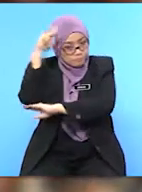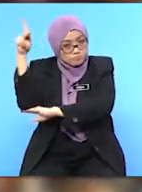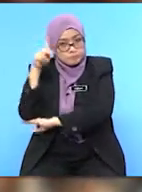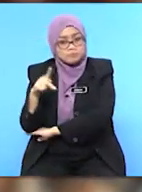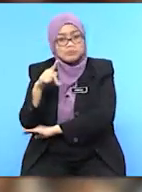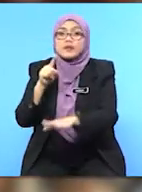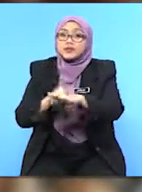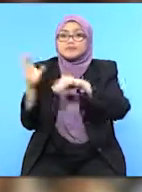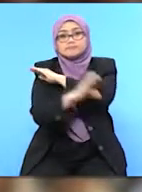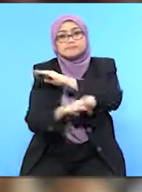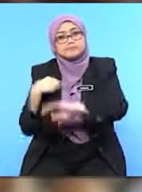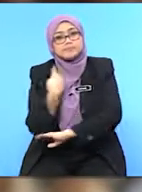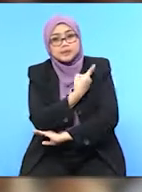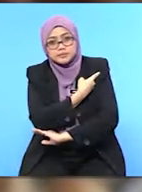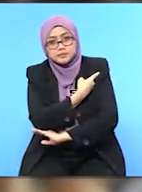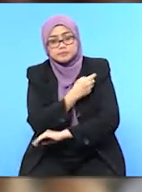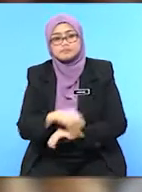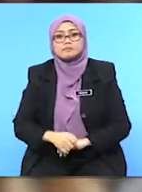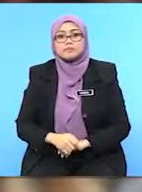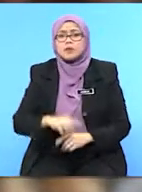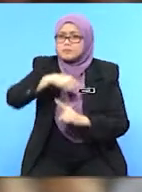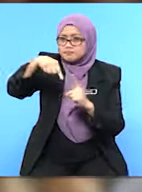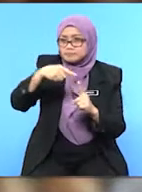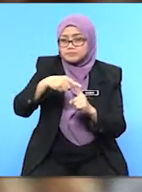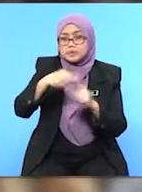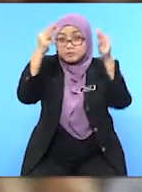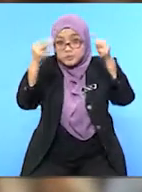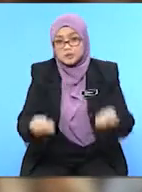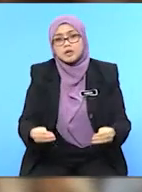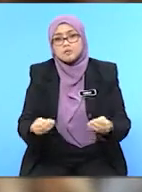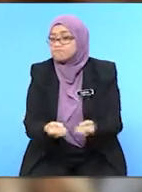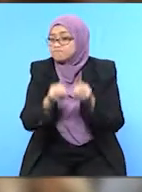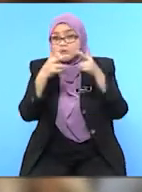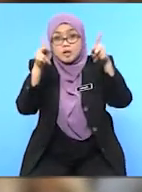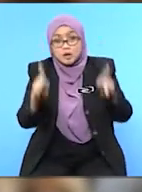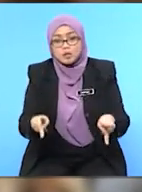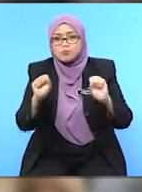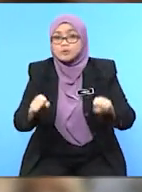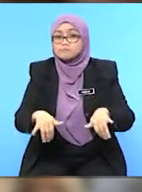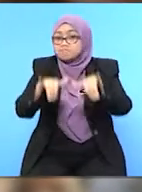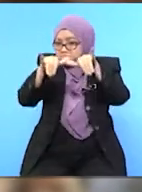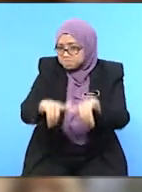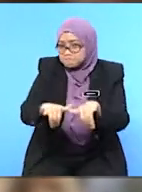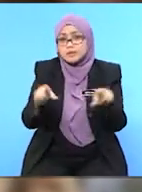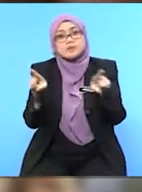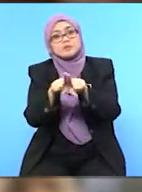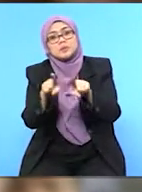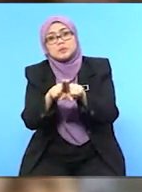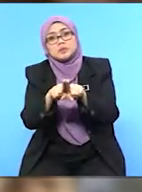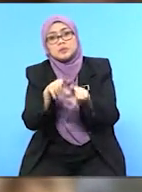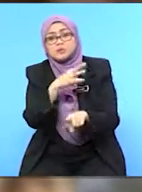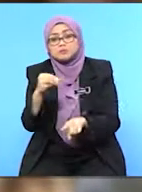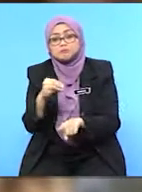tetap terjamin masyarakat sebagai kaum boleh duduk bersama-sama untuk membentuk tetap Kukuh